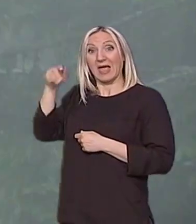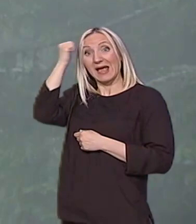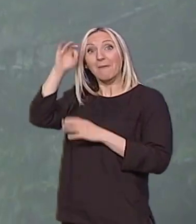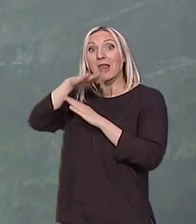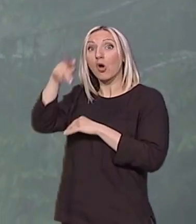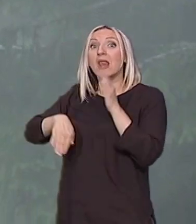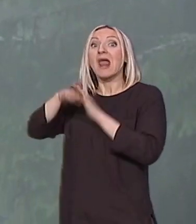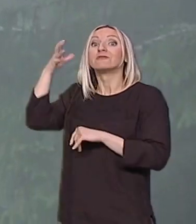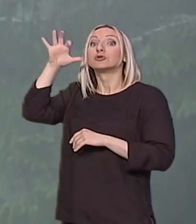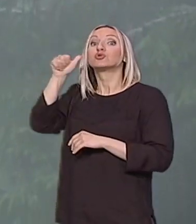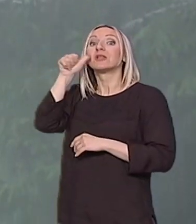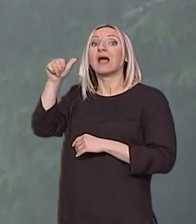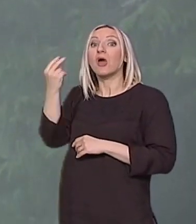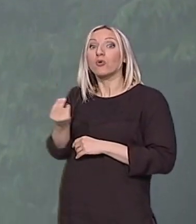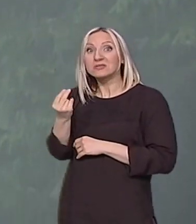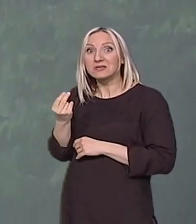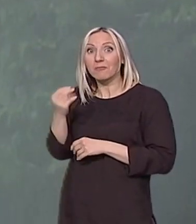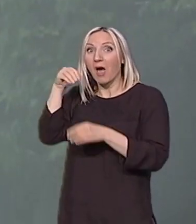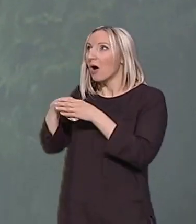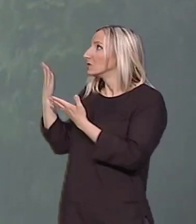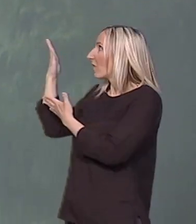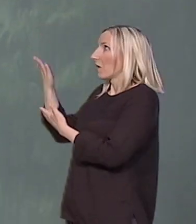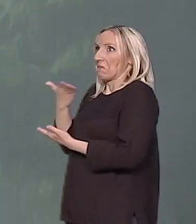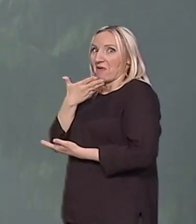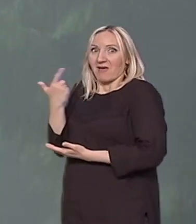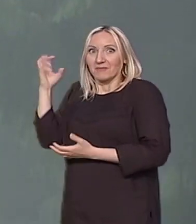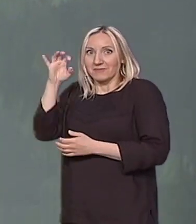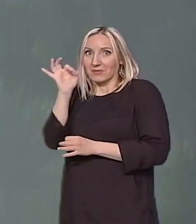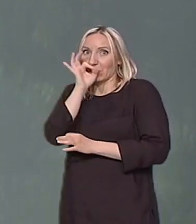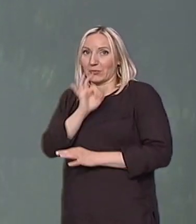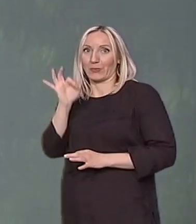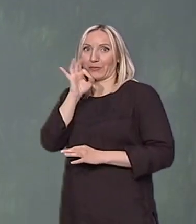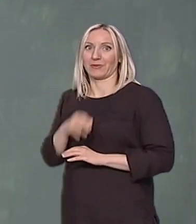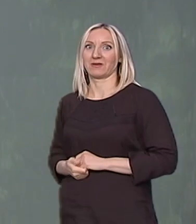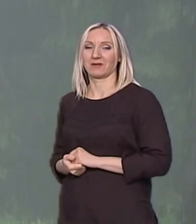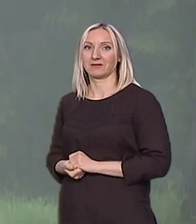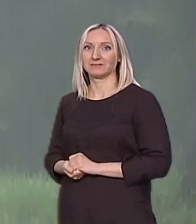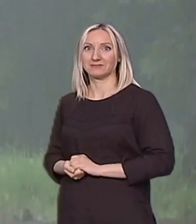sunčanih dana u Srbiji nije bilo ni nagoveštaja da ćemo sunce ugledati.